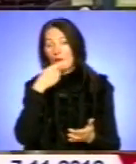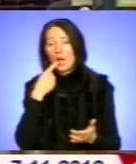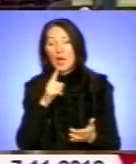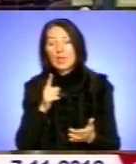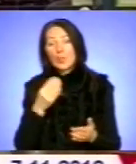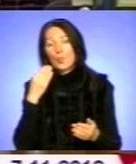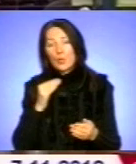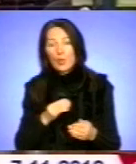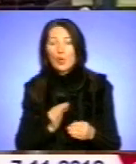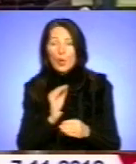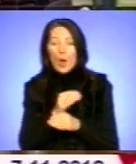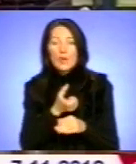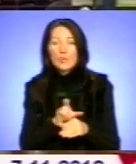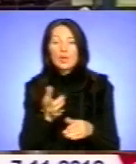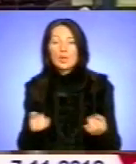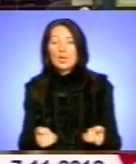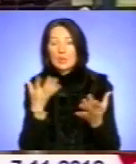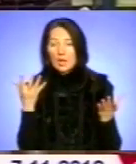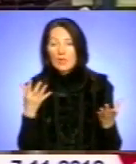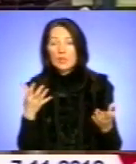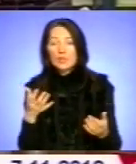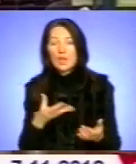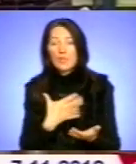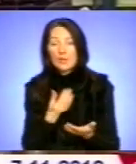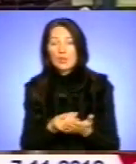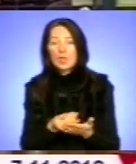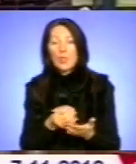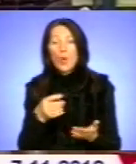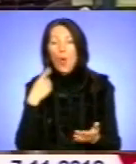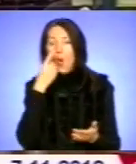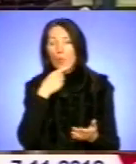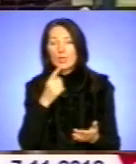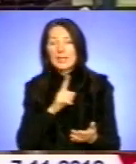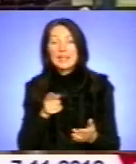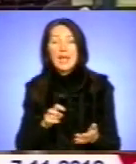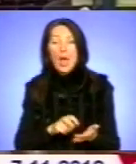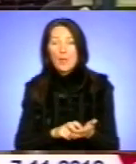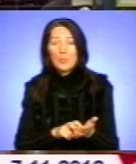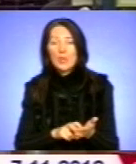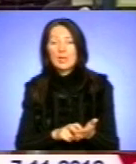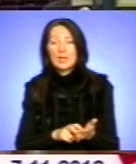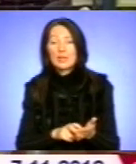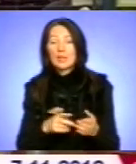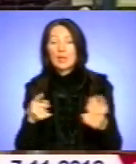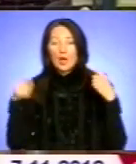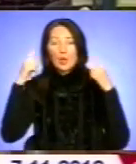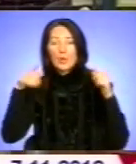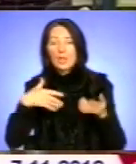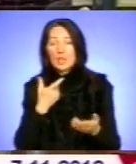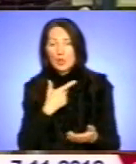яскравості, більш стильності в своєму образі. Не бійтесь експериментувати з собою. собою